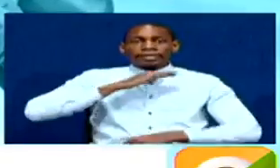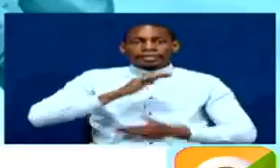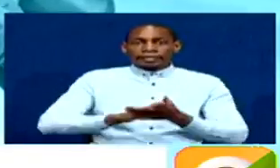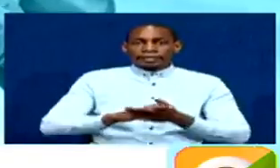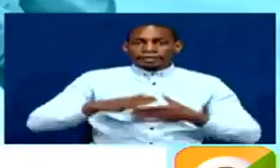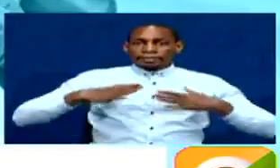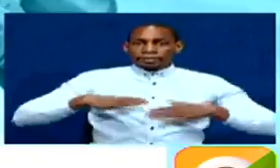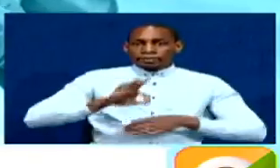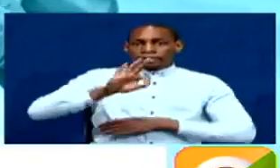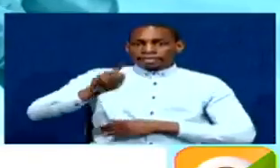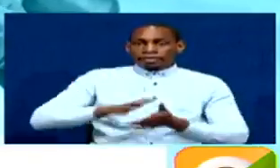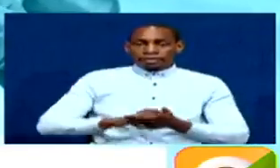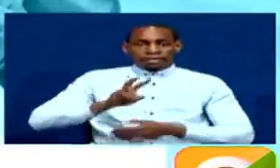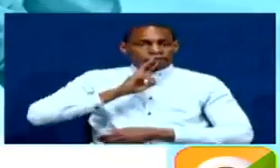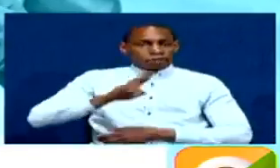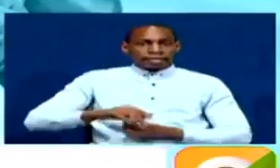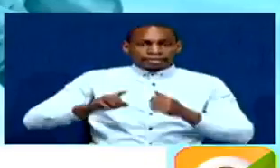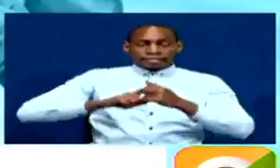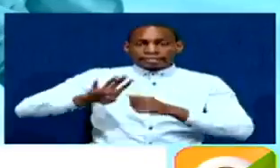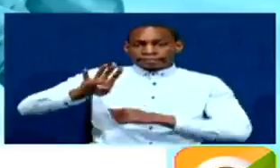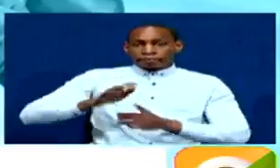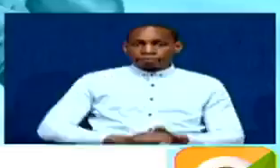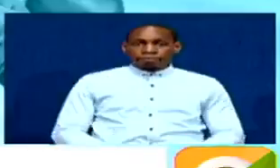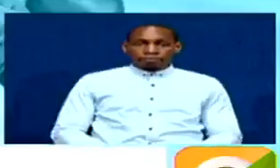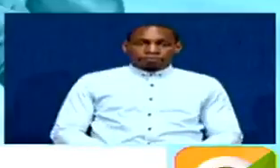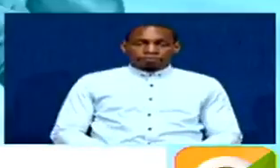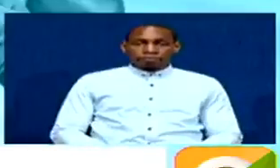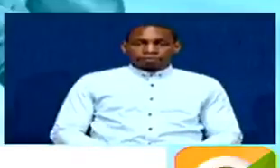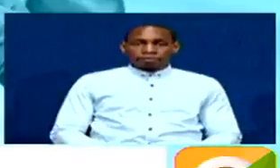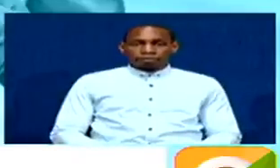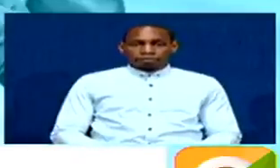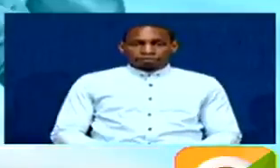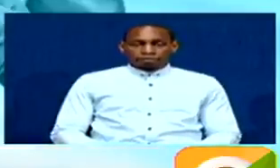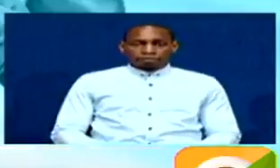imefikia watu 3,264. Raquel Muigai, Runinga Citizen.